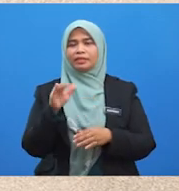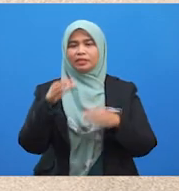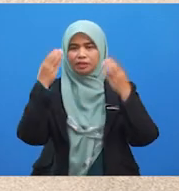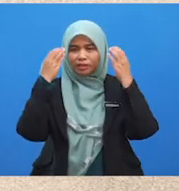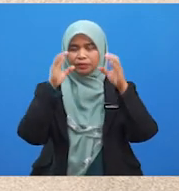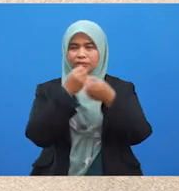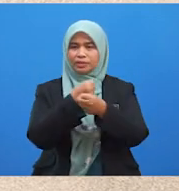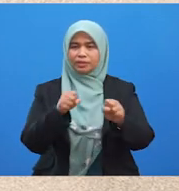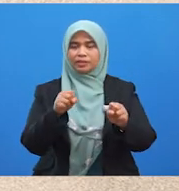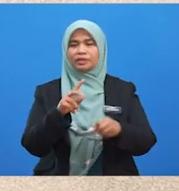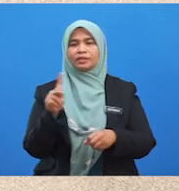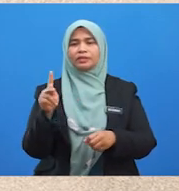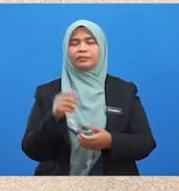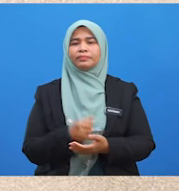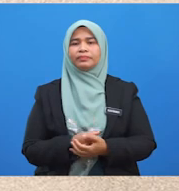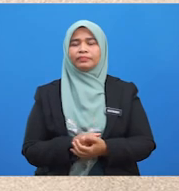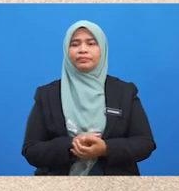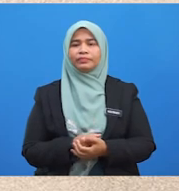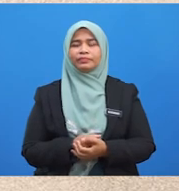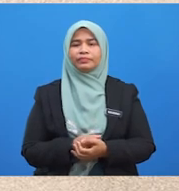cikgu sediakan ini.